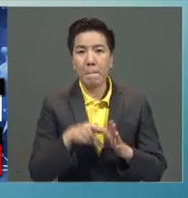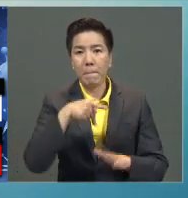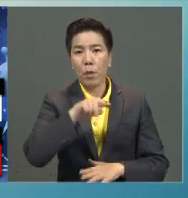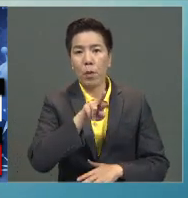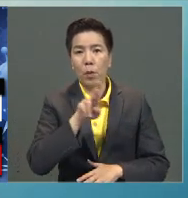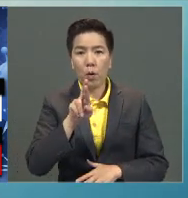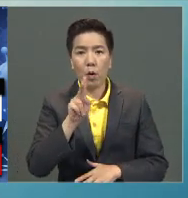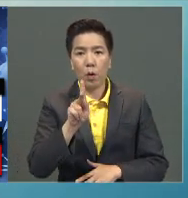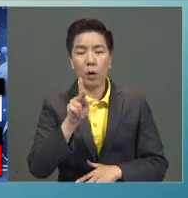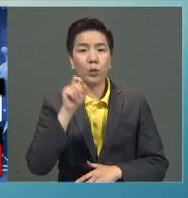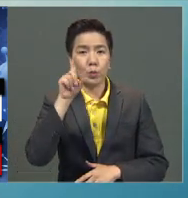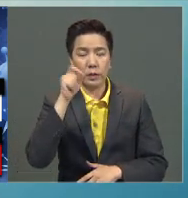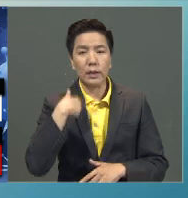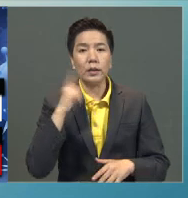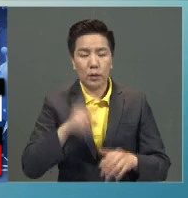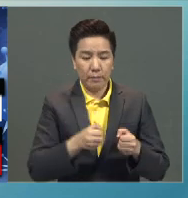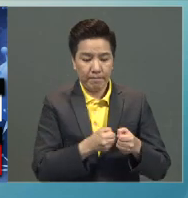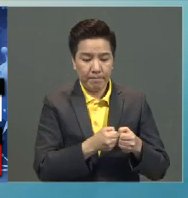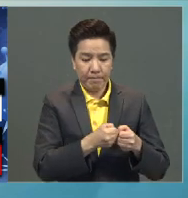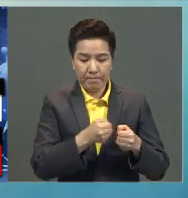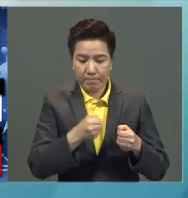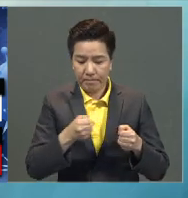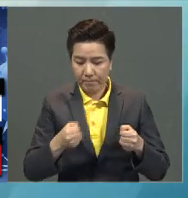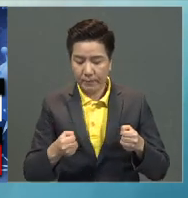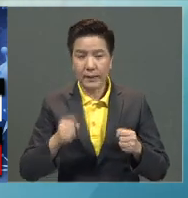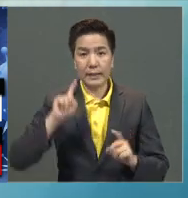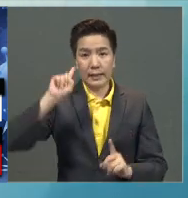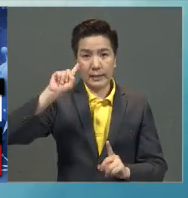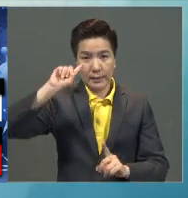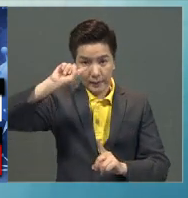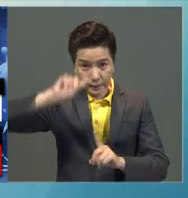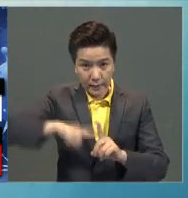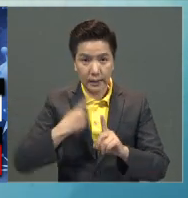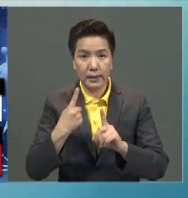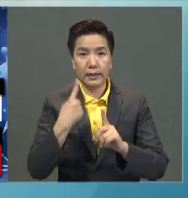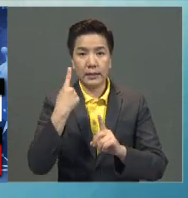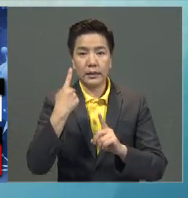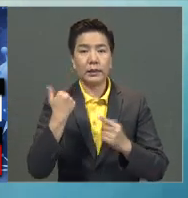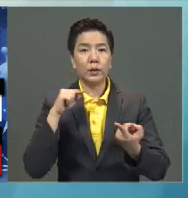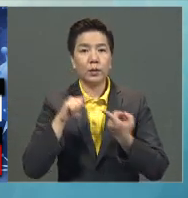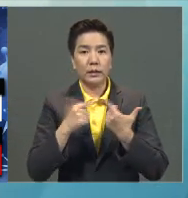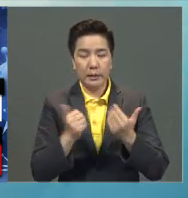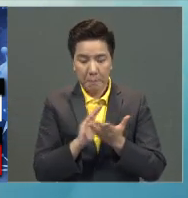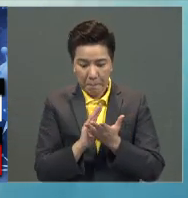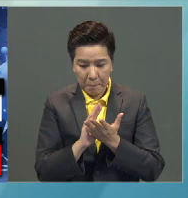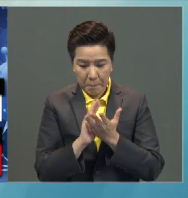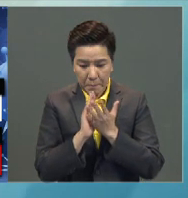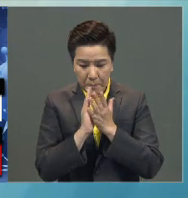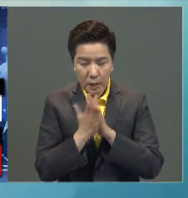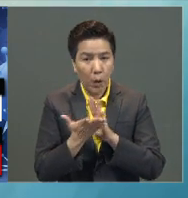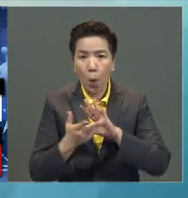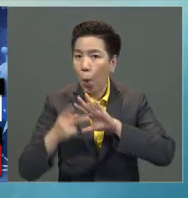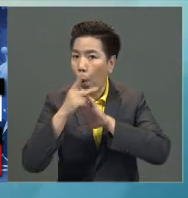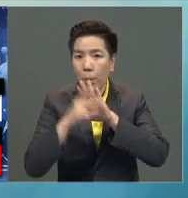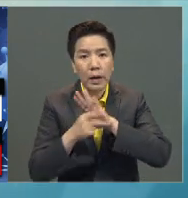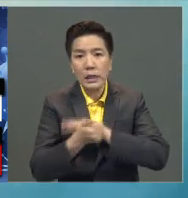ายระยะเวลาการประกาศสถานการณ์ฉุกเฉินออกไปอีก1เดือนนะครับโดยเฉพาะอย่างยิ่งมันเป็นช่วงเปลี่ยนผ่านที่ยังไม่มีกฎหมาย